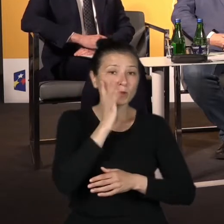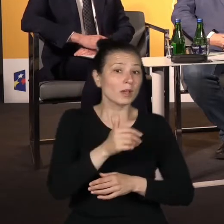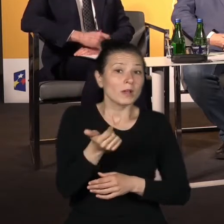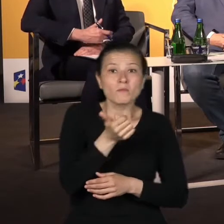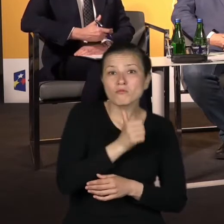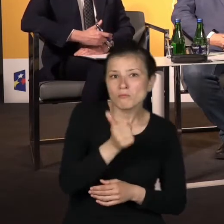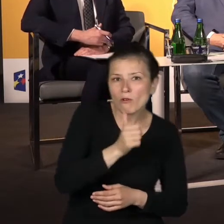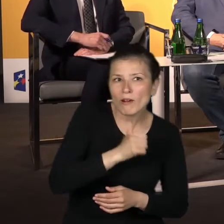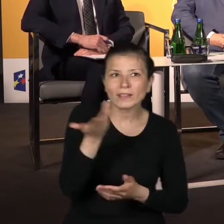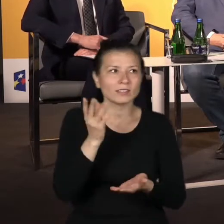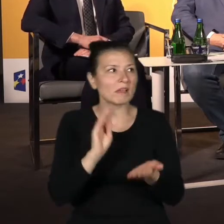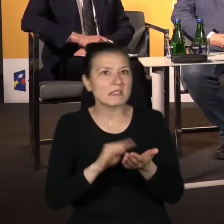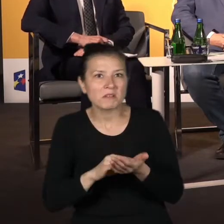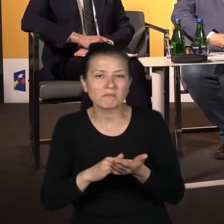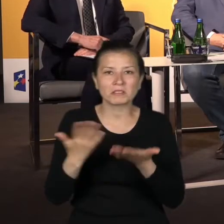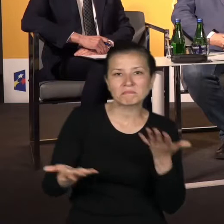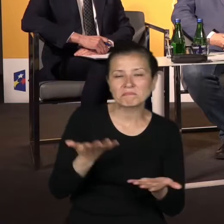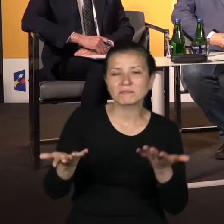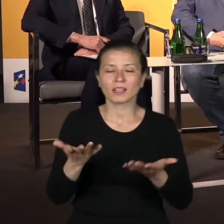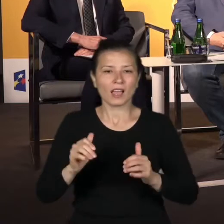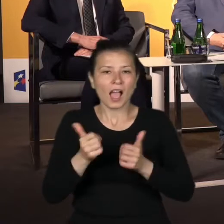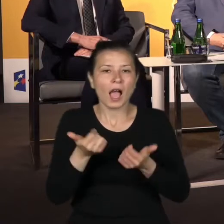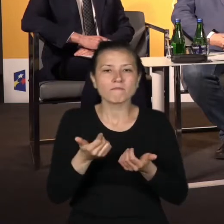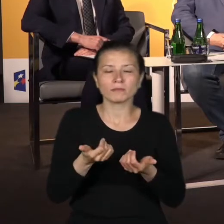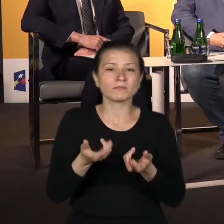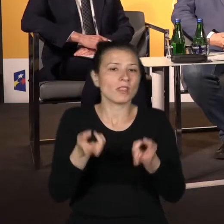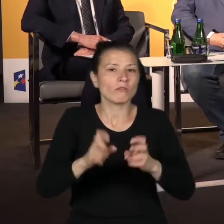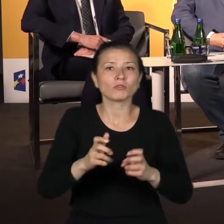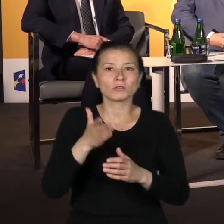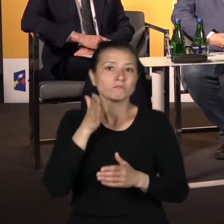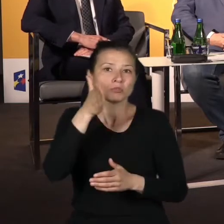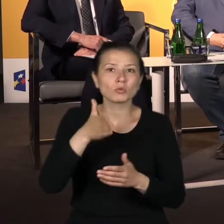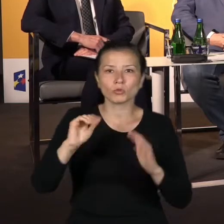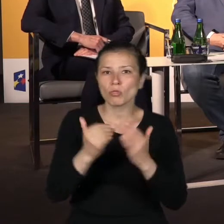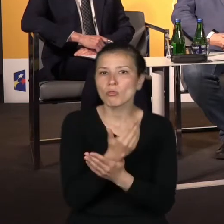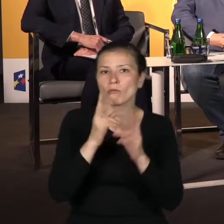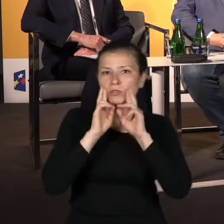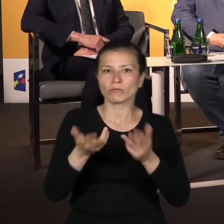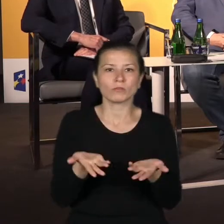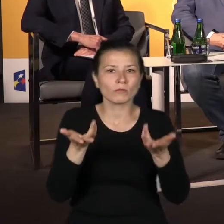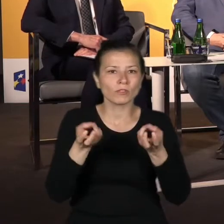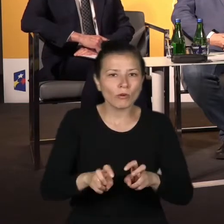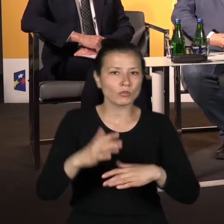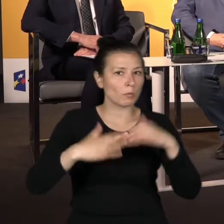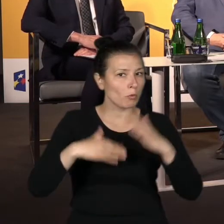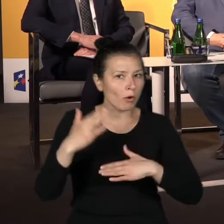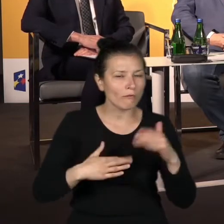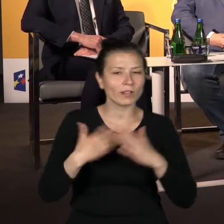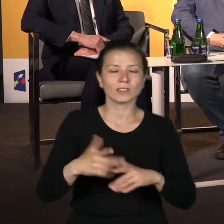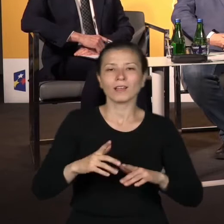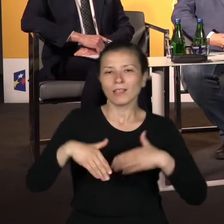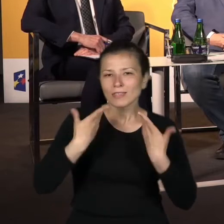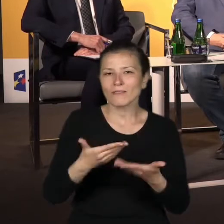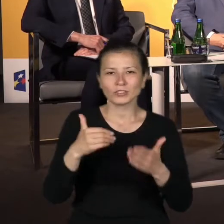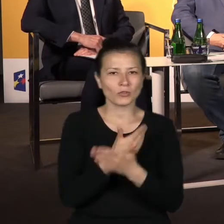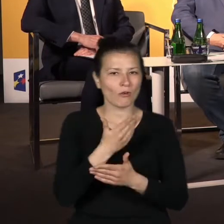eksperymentu na tym organizmie miasta po to, żeby budować przyszłość nową, nową rzeczywistość, aby budować nowe